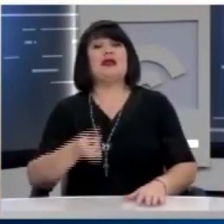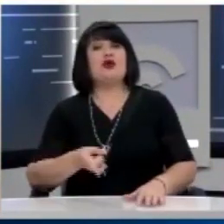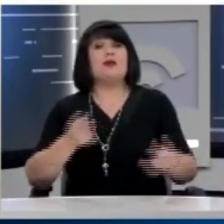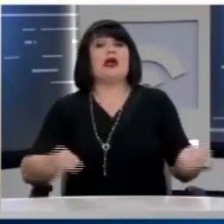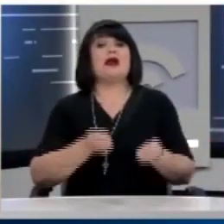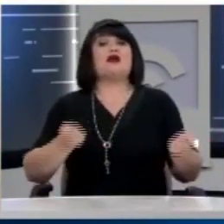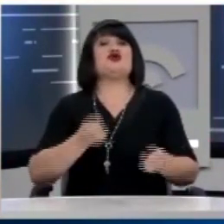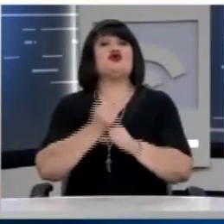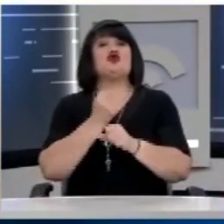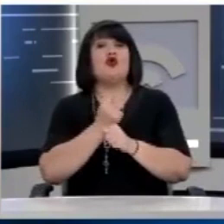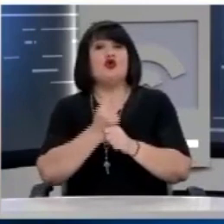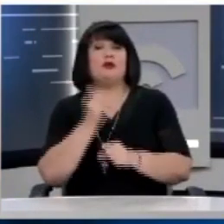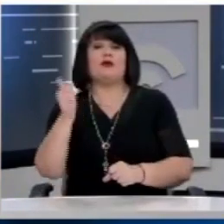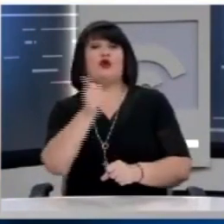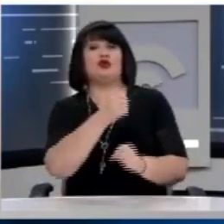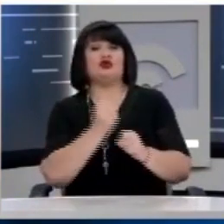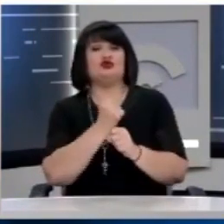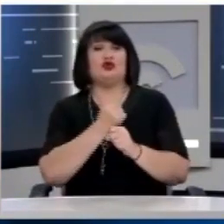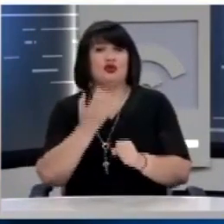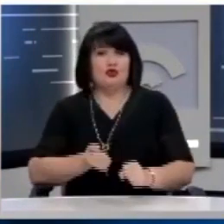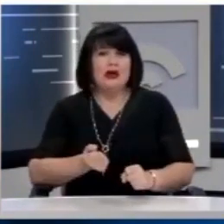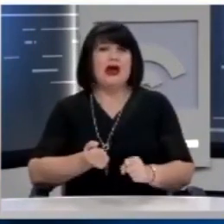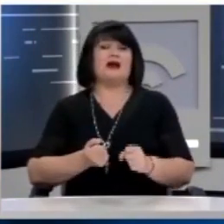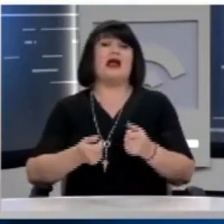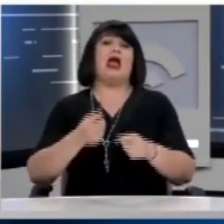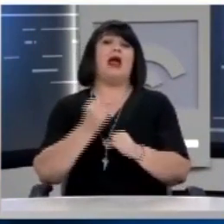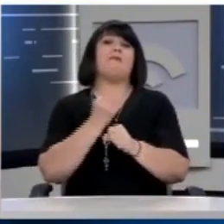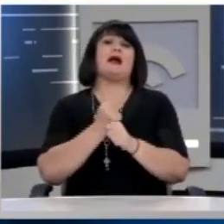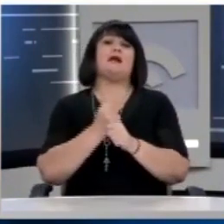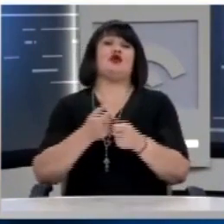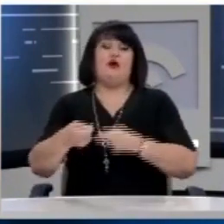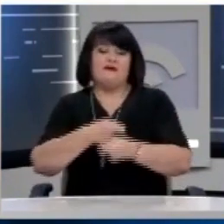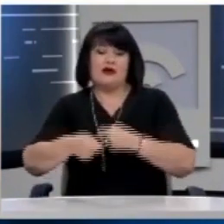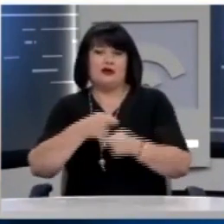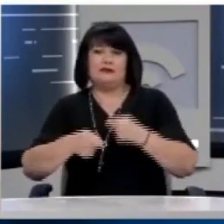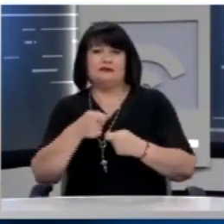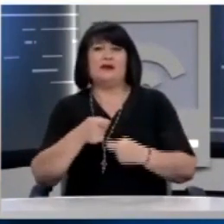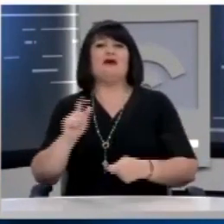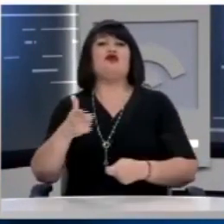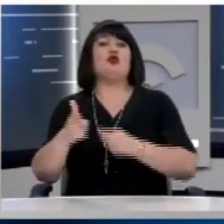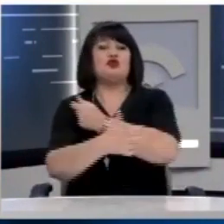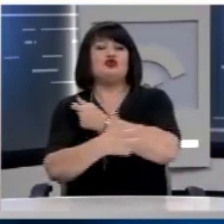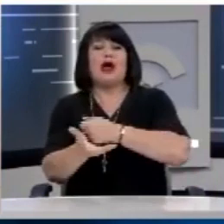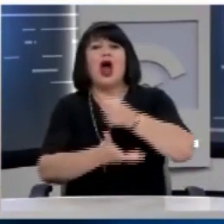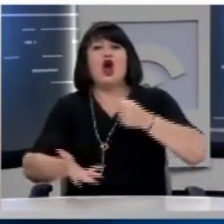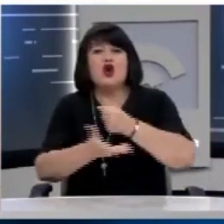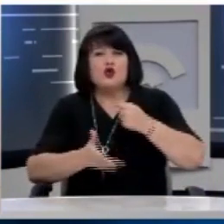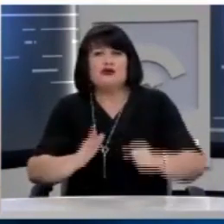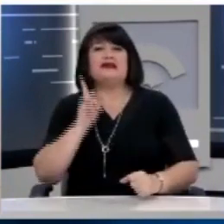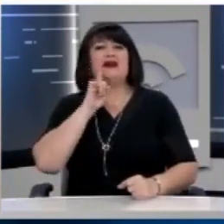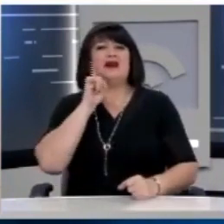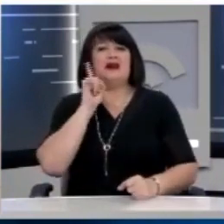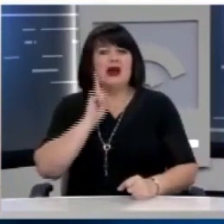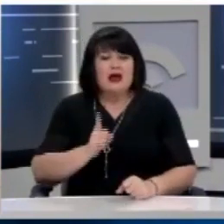των εργαζόμενων, των αυτοαπασχολούμενων και των επαγγελματοβιοτεχνών, μακριά από τη φτωχομεσαία αγροτιά, αλλά και τις